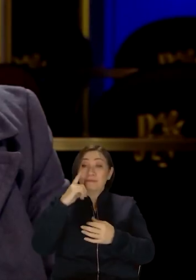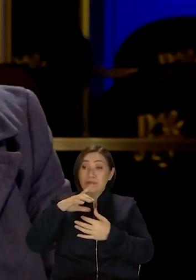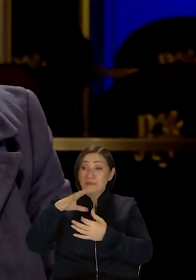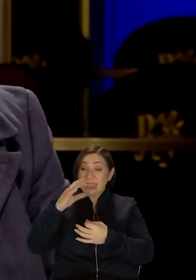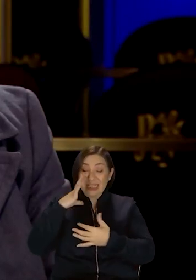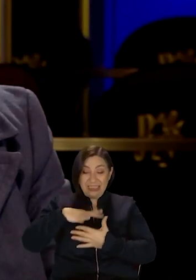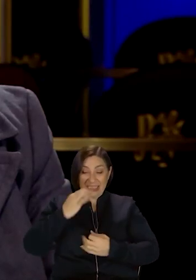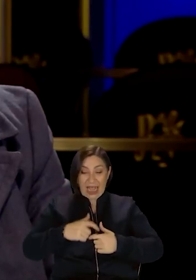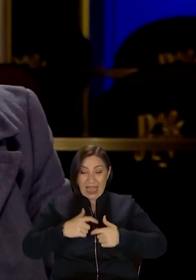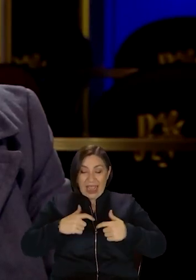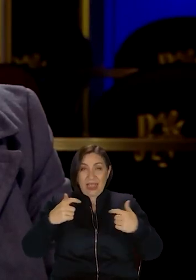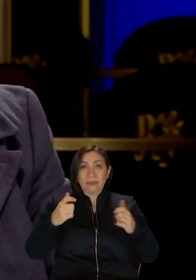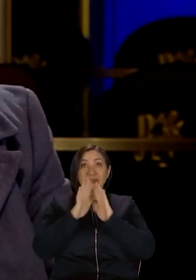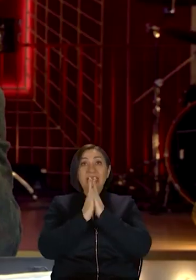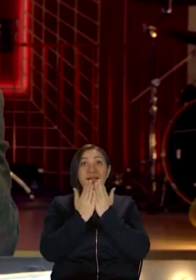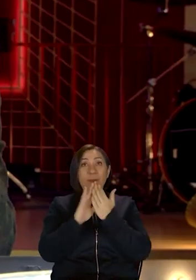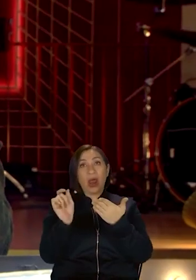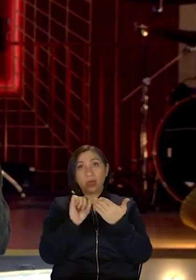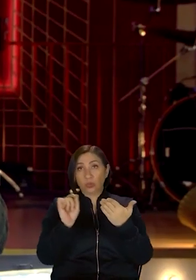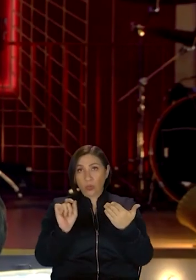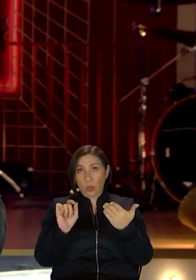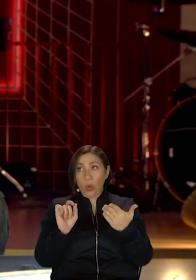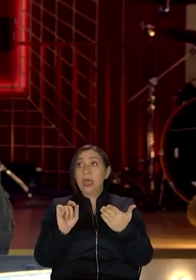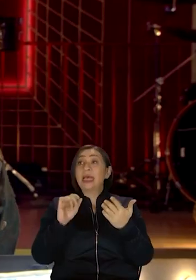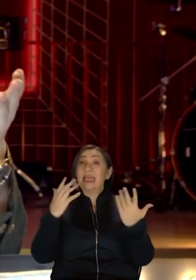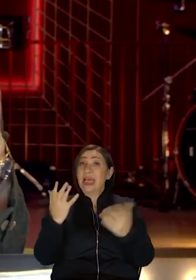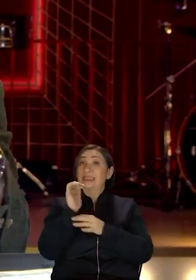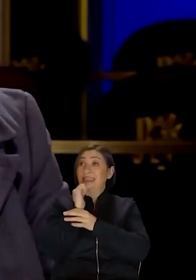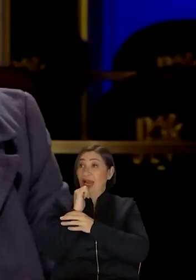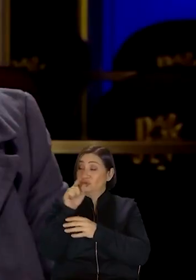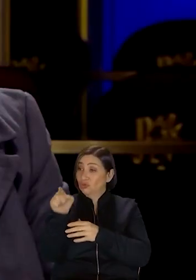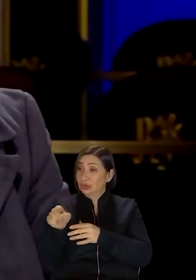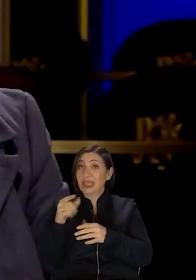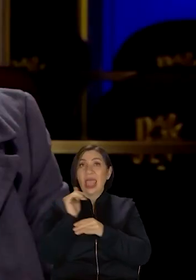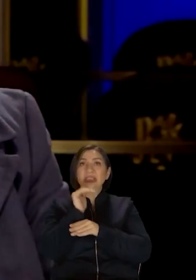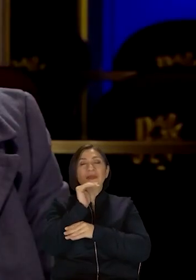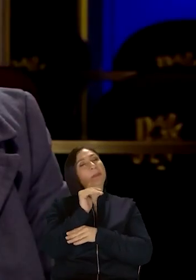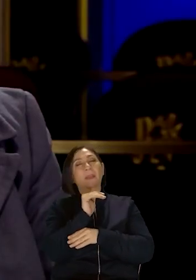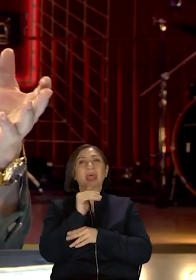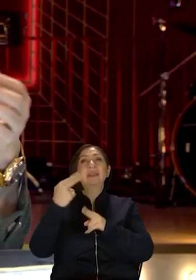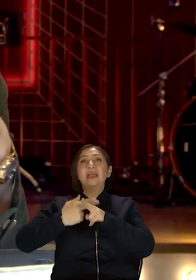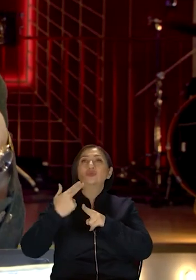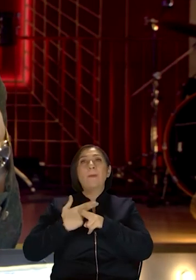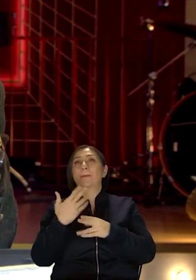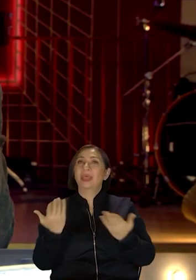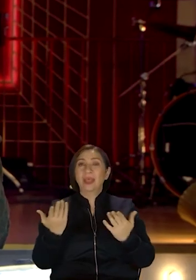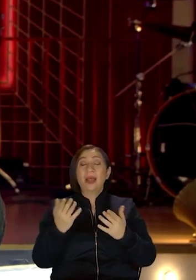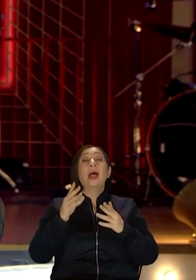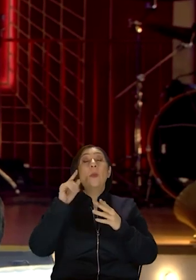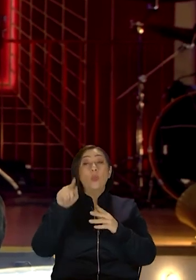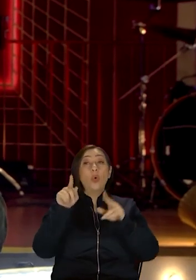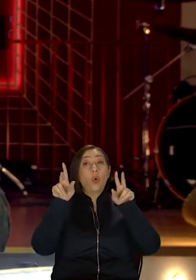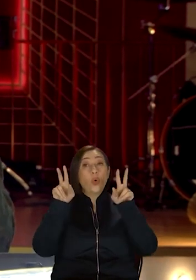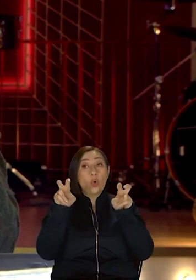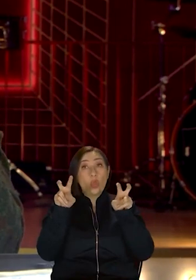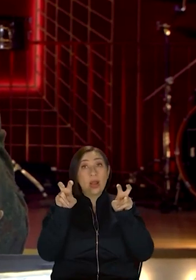kişisel gelişim kitapları yazıyor. Ya sanatkarlar, yaşamış olanlar, tecrübe etmiş olanlar. Ya bu